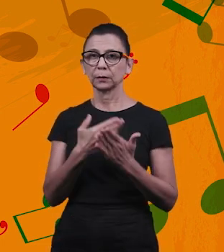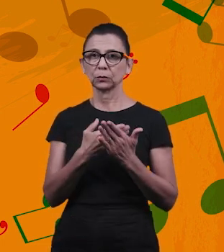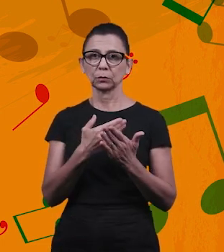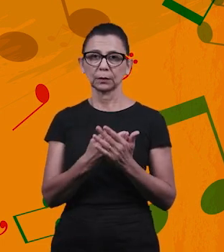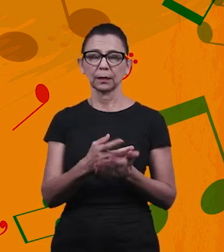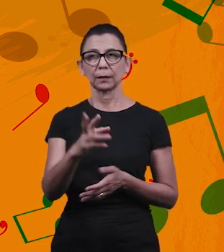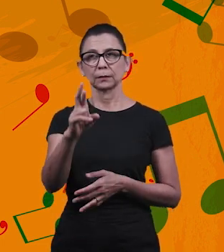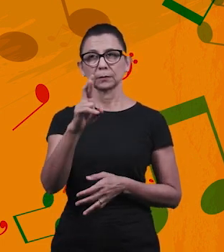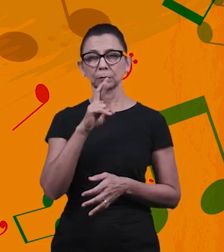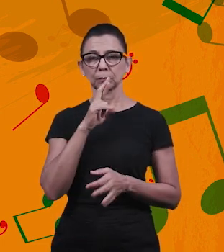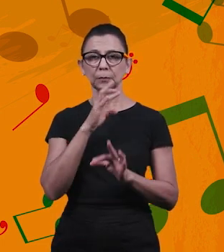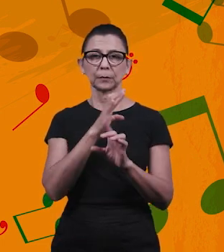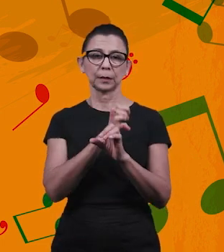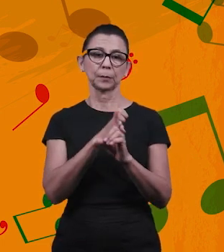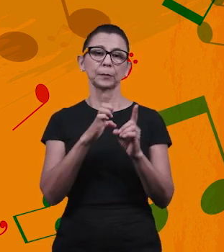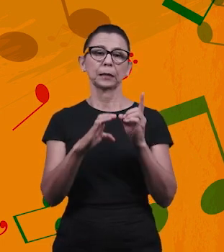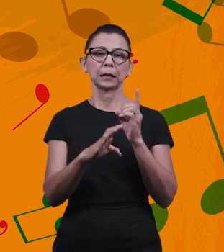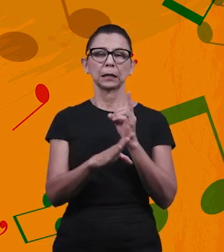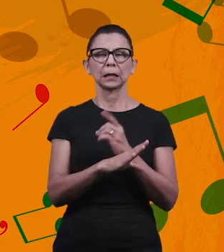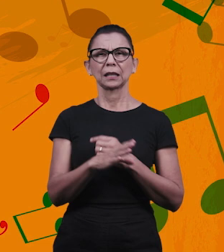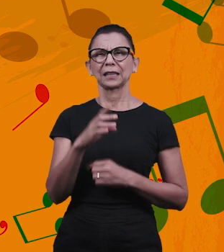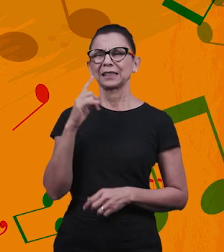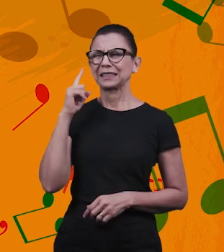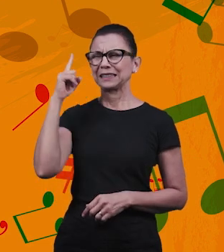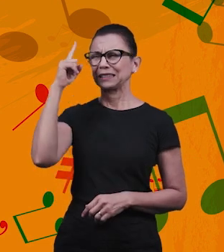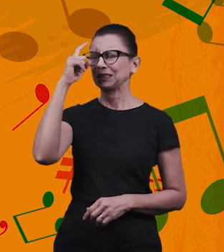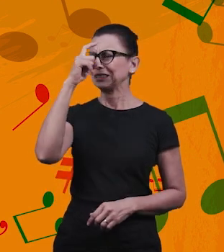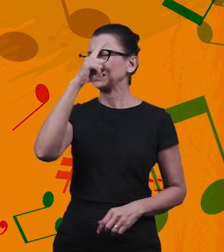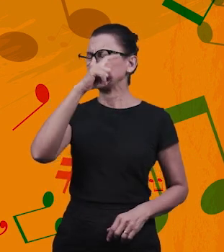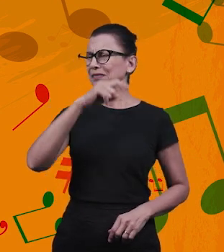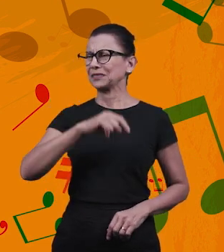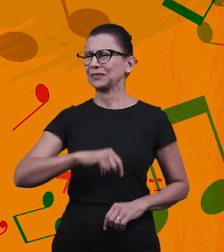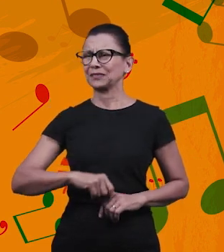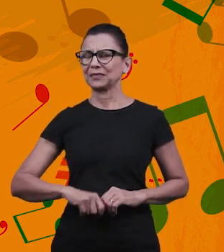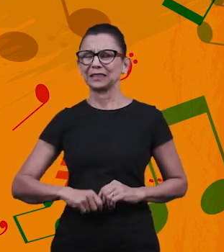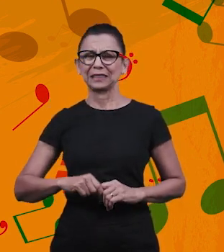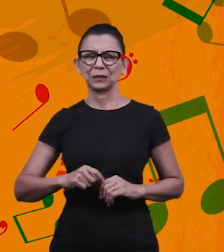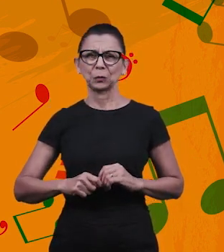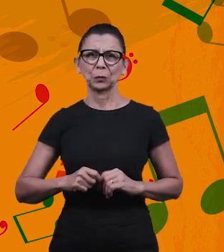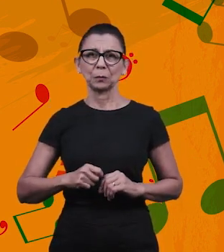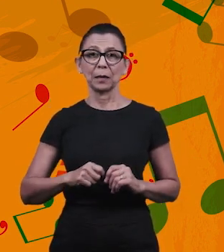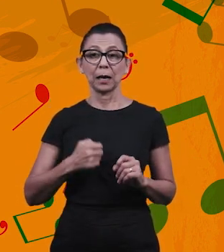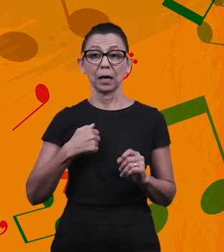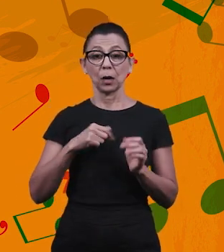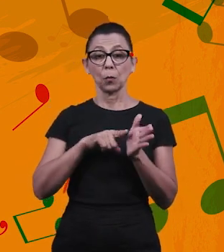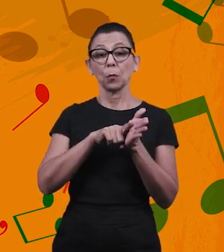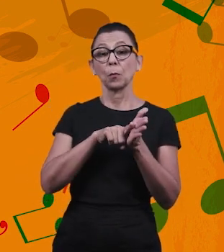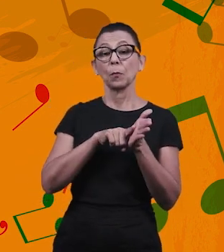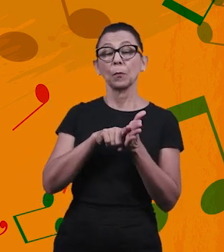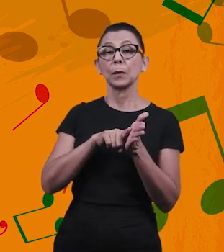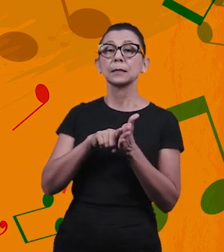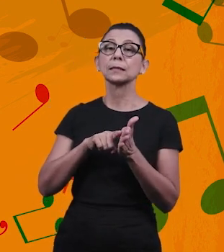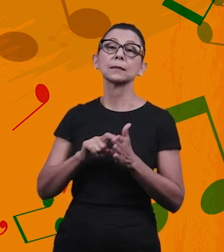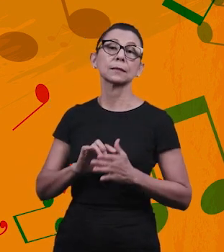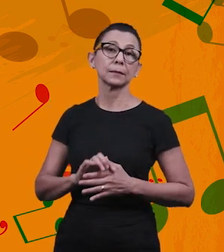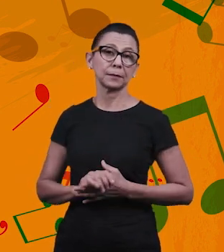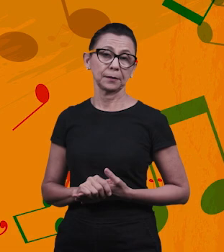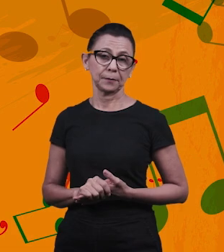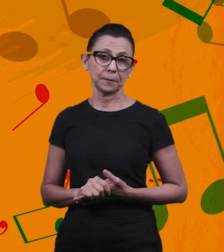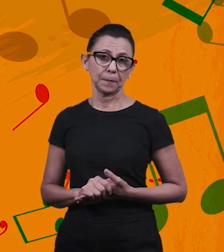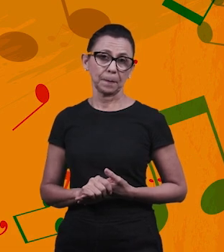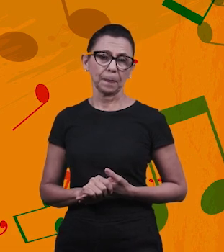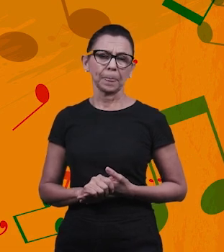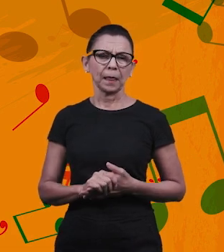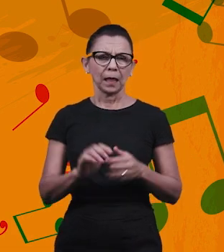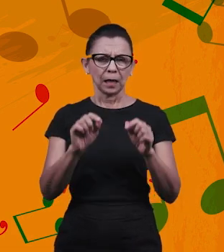изучала ответ на воскресную школу, я видела, что это было очень трудно. Но я начала изучать. Я